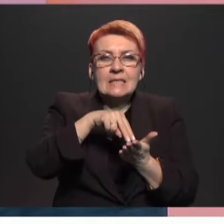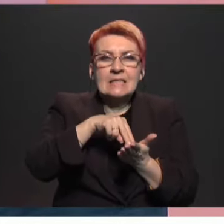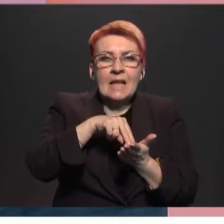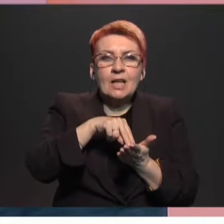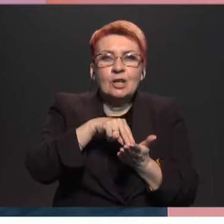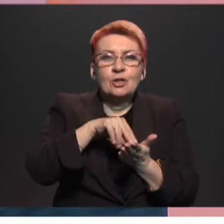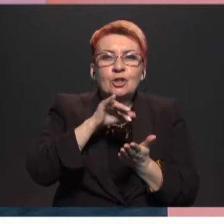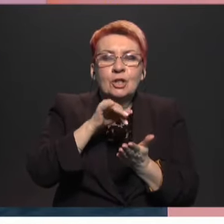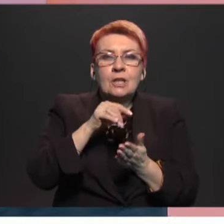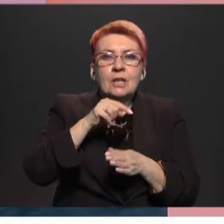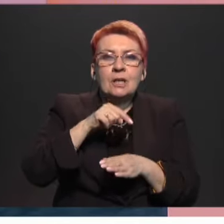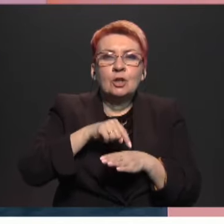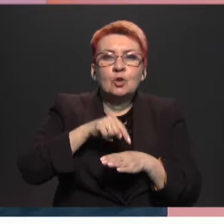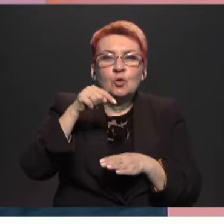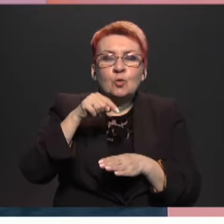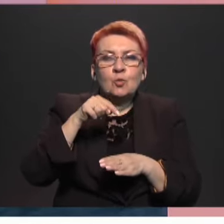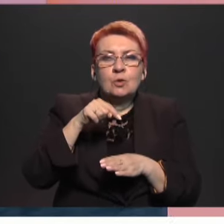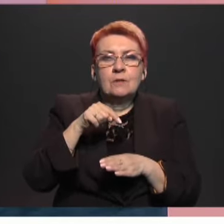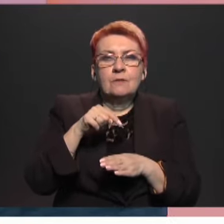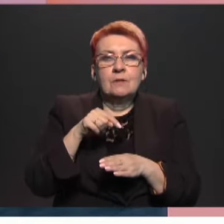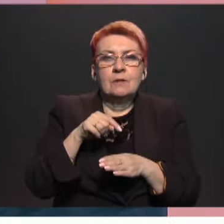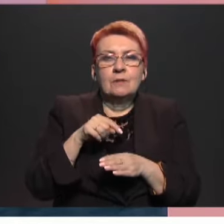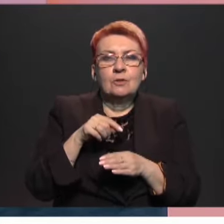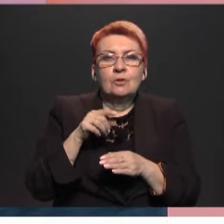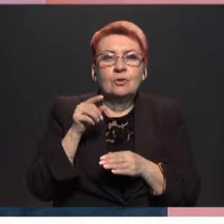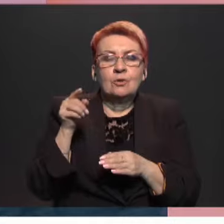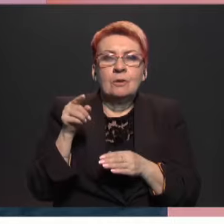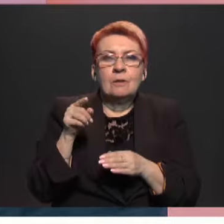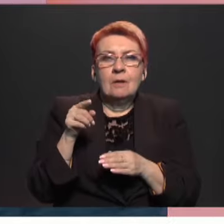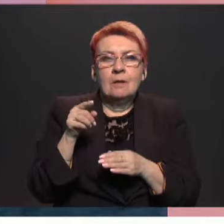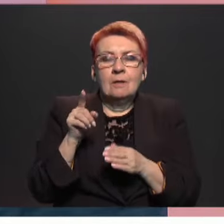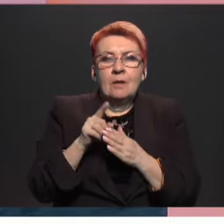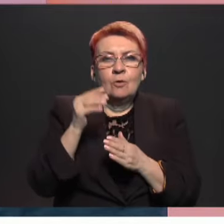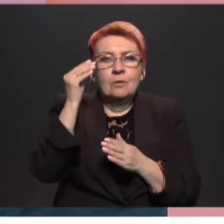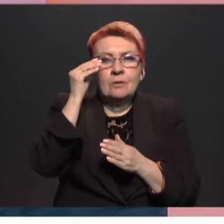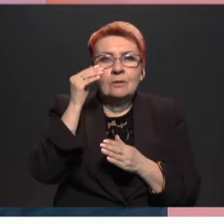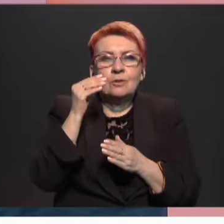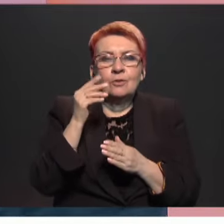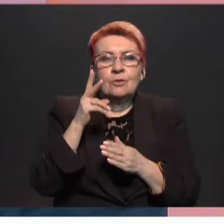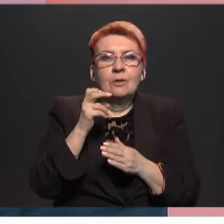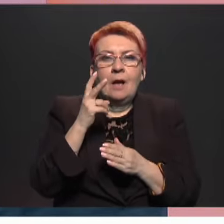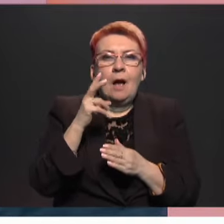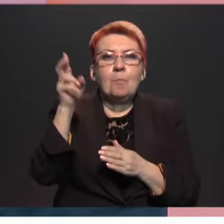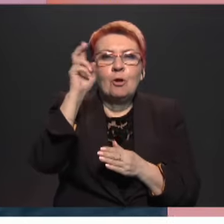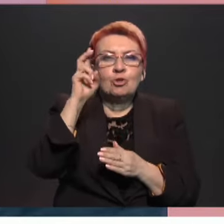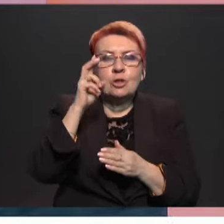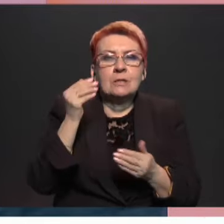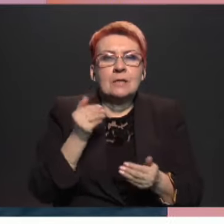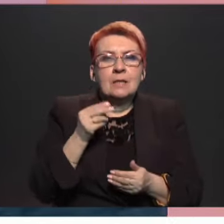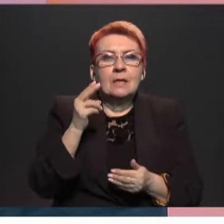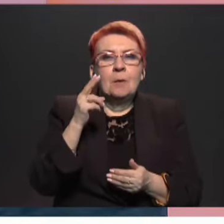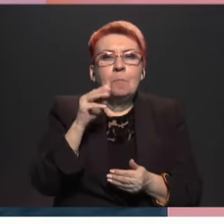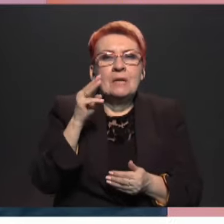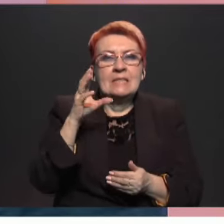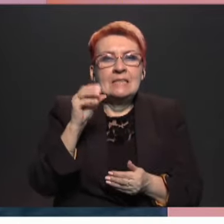чувствуешь, что эта служба, она тянется как бесконечная вечность, как божественное бытие, вот, она сама